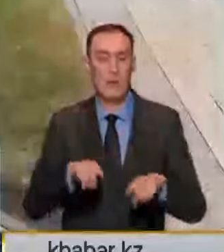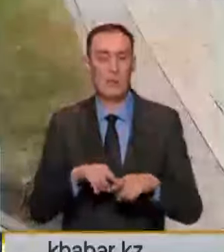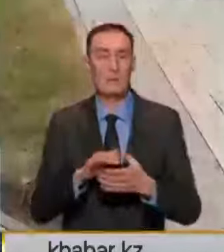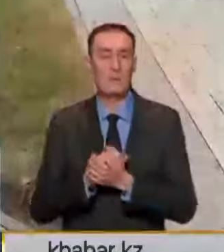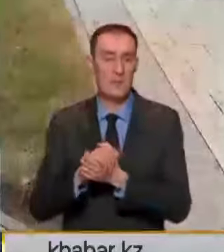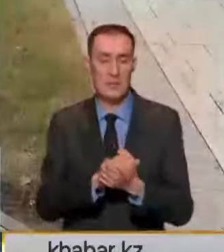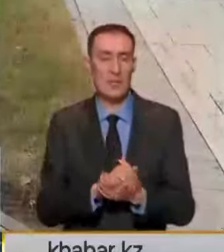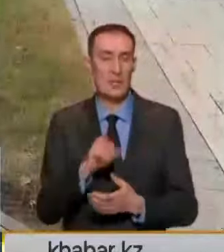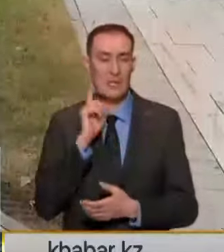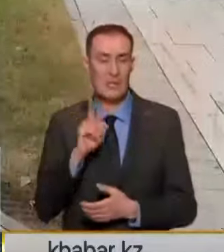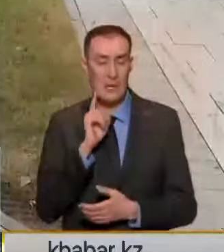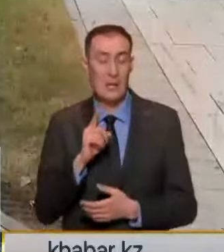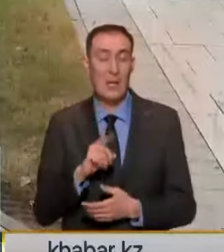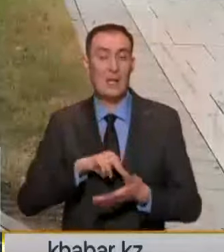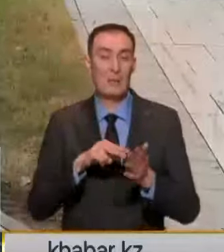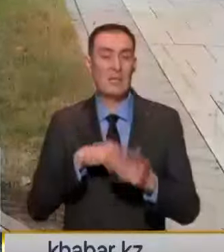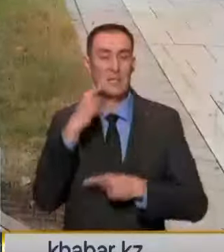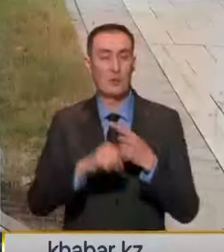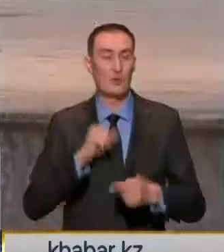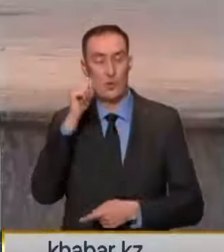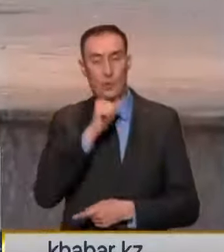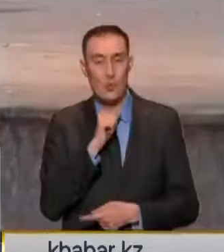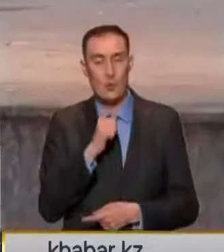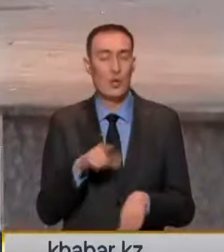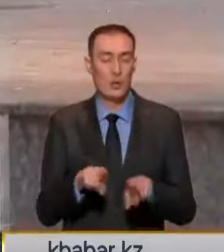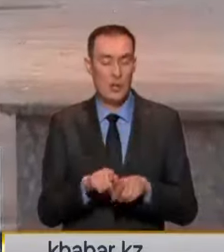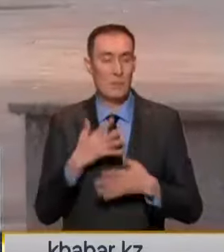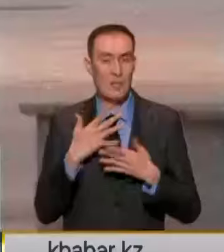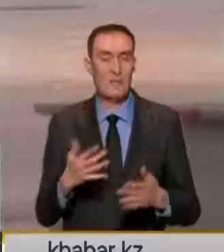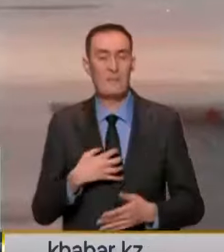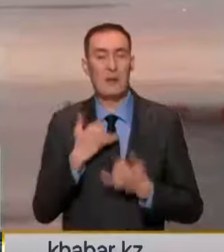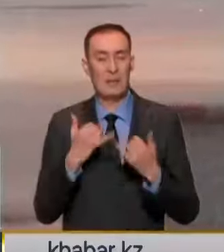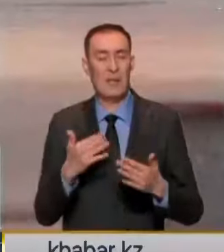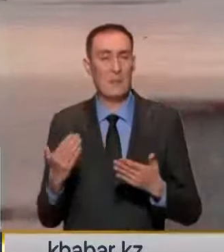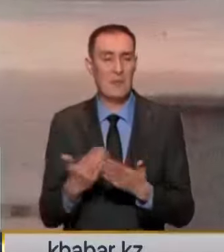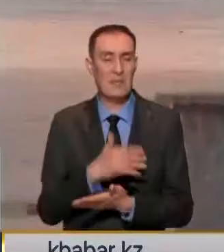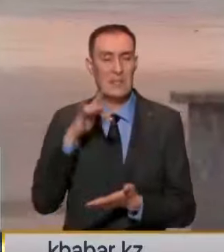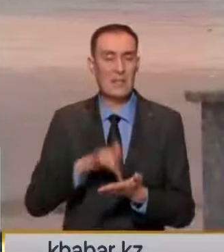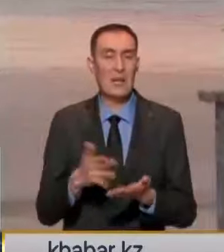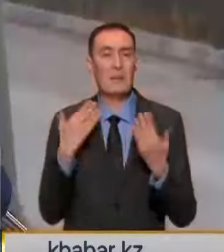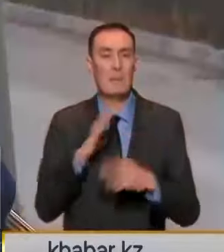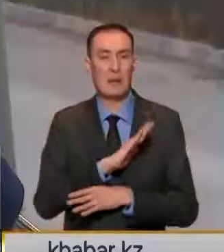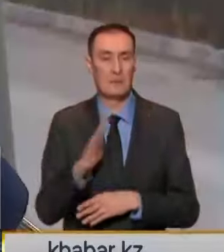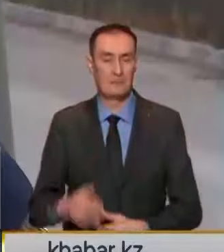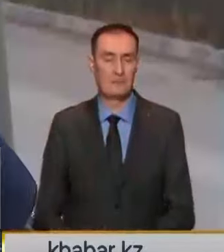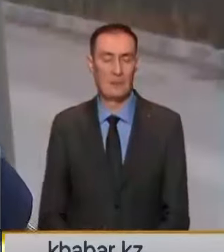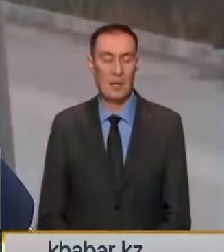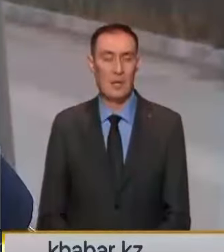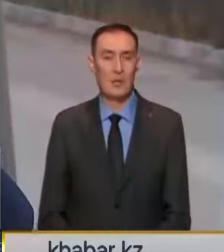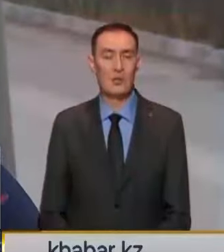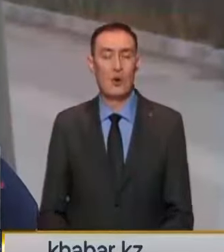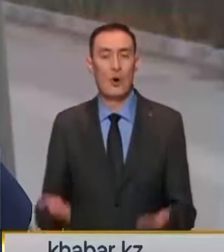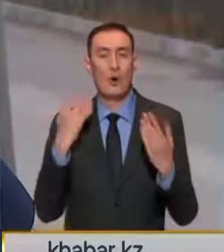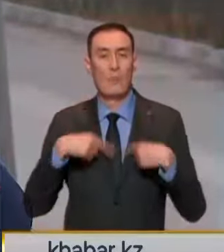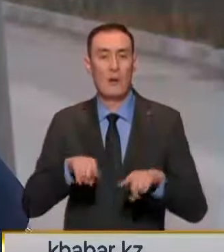Жастар и Ботанический. Планы на следующий год не менее грандиозные. В приоритете обновить Центральный парк. Плюс парк